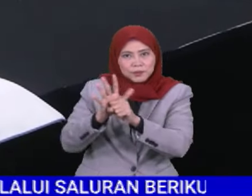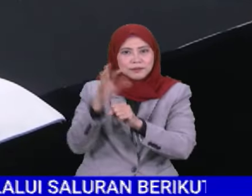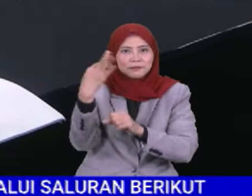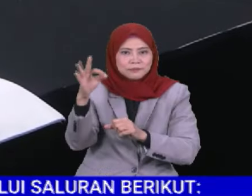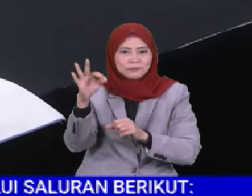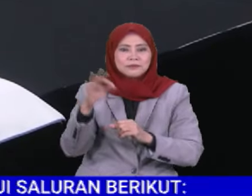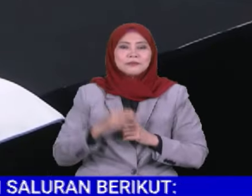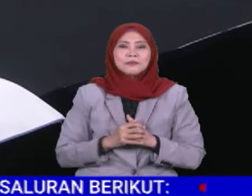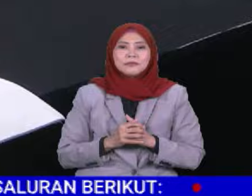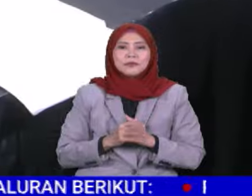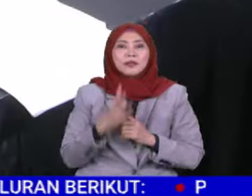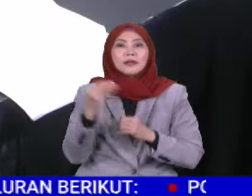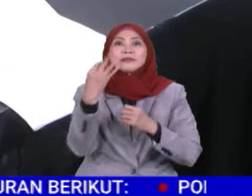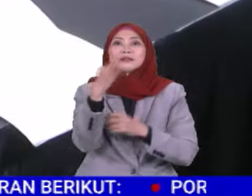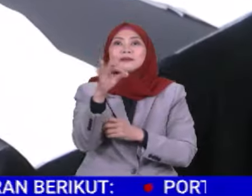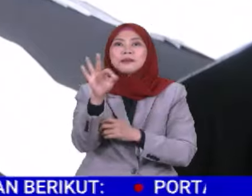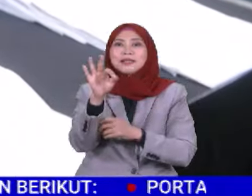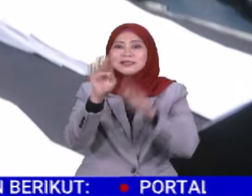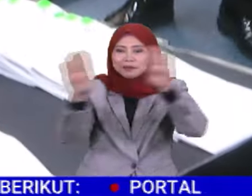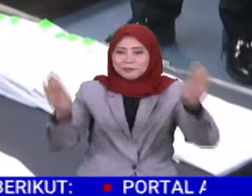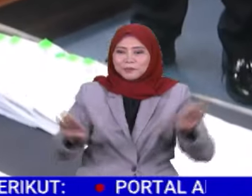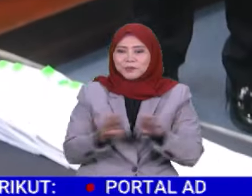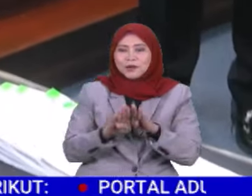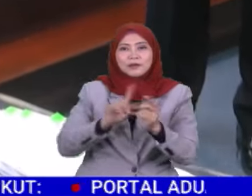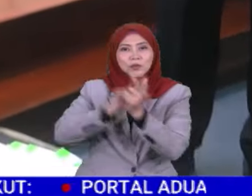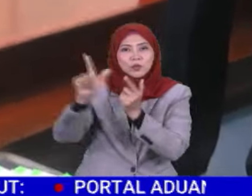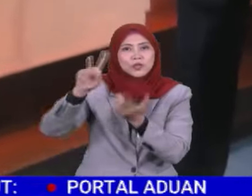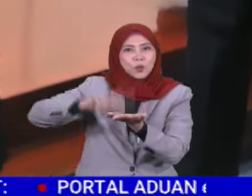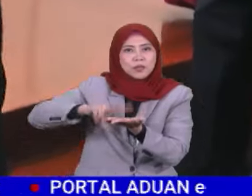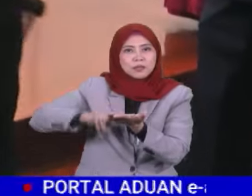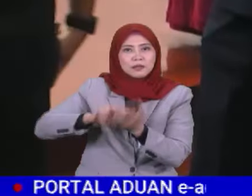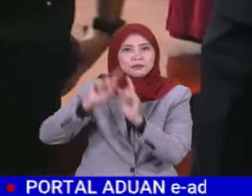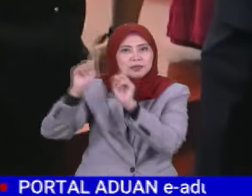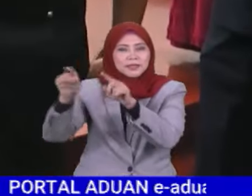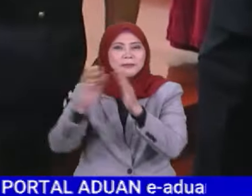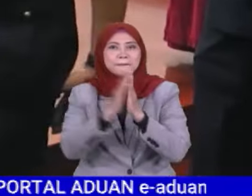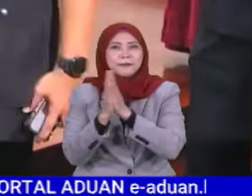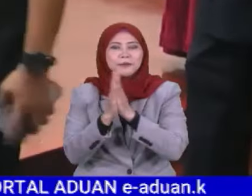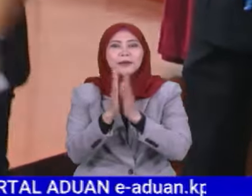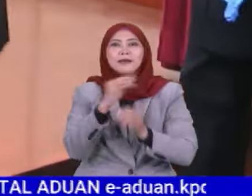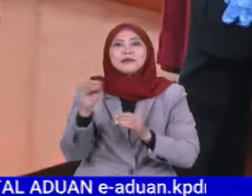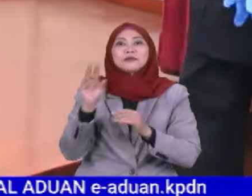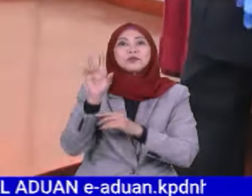COVID-19. Juga 19 keping borang kelulusan visa ke Myanmar dan